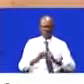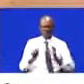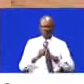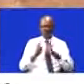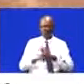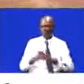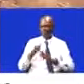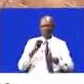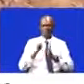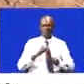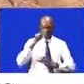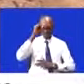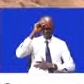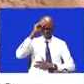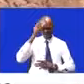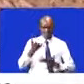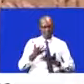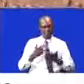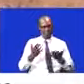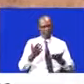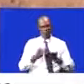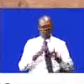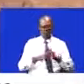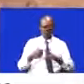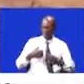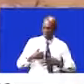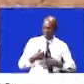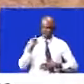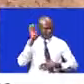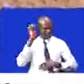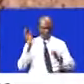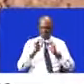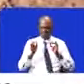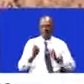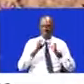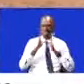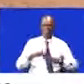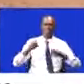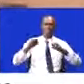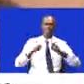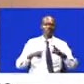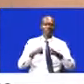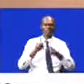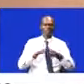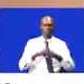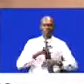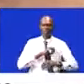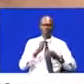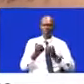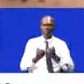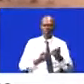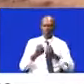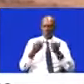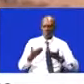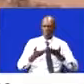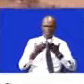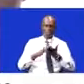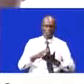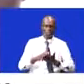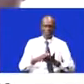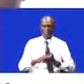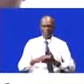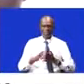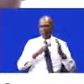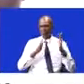ka giwacho ni piny owacho to chal ka gima osaketo ne giodok e itgi ka bed ni joboda boda koda weg nyamburko osebedo ka chiwo ne giywak pile ka